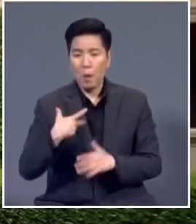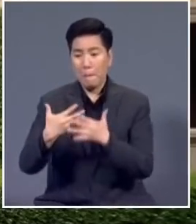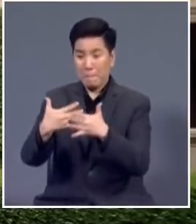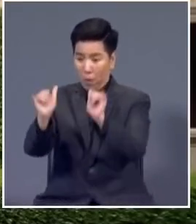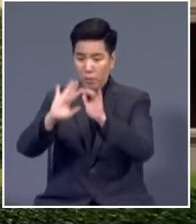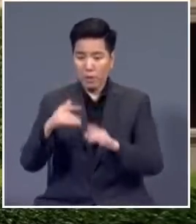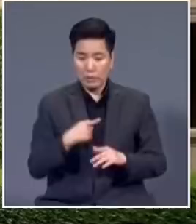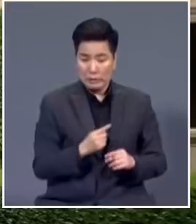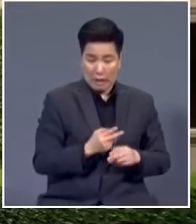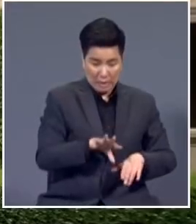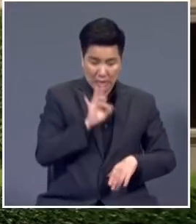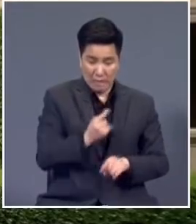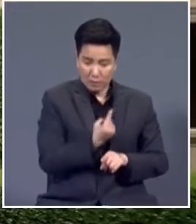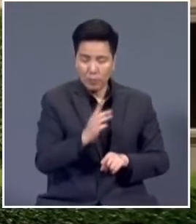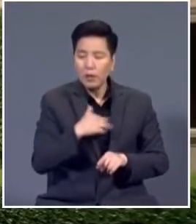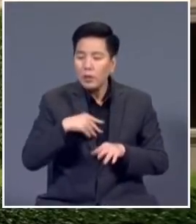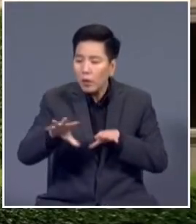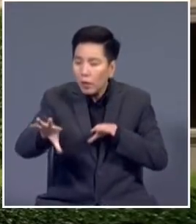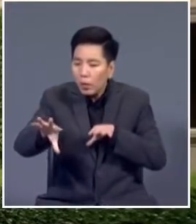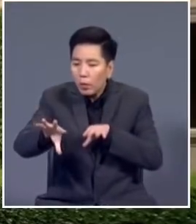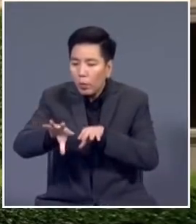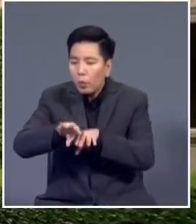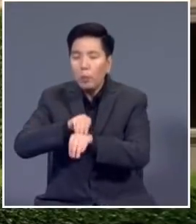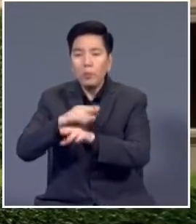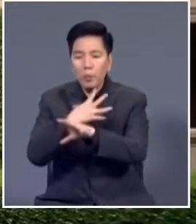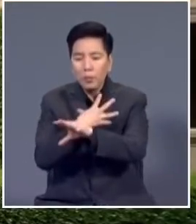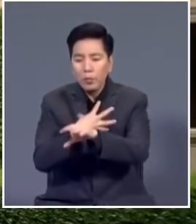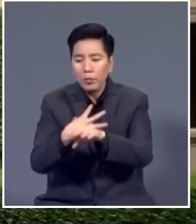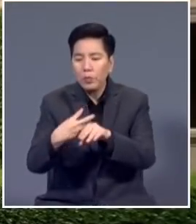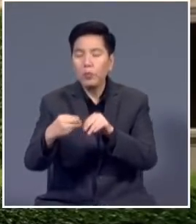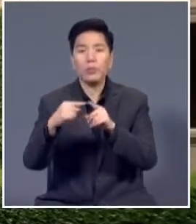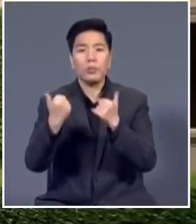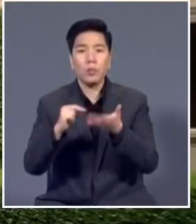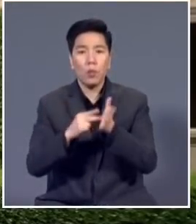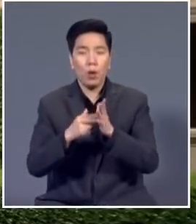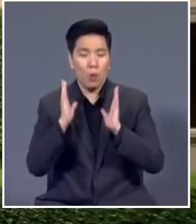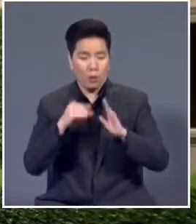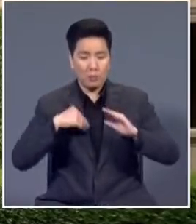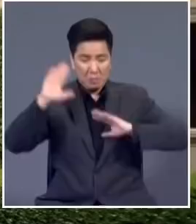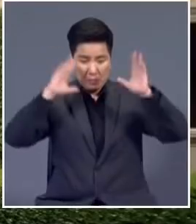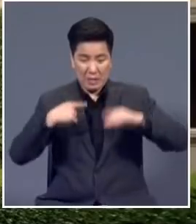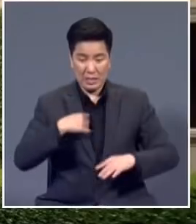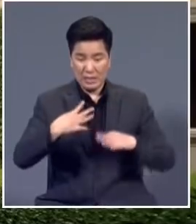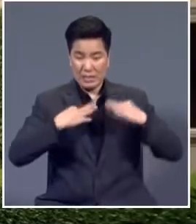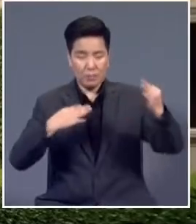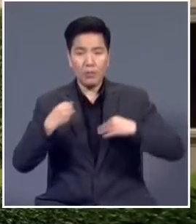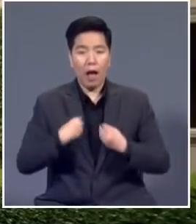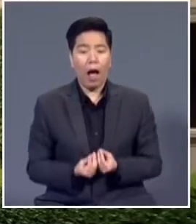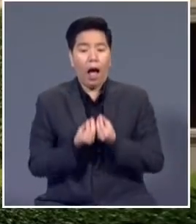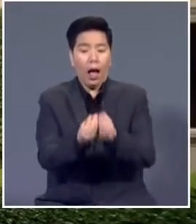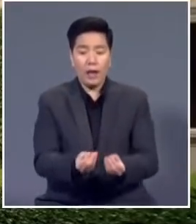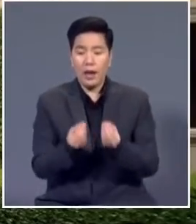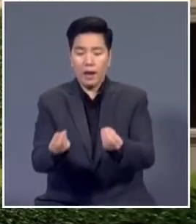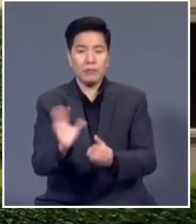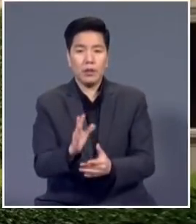ากลนี่ก็เป็นตัวอย่างหนึ่งของไทยนิยมที่ผมกำลังพูดถึงและไทยนิยมก็ไม่ใช่ประชานิยมเพราะประชานิยมเป็นการให้ในลักษณะที่เหมือน